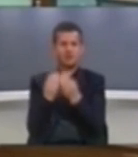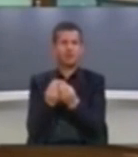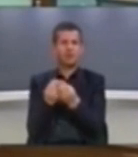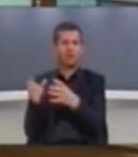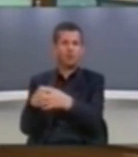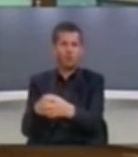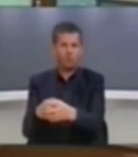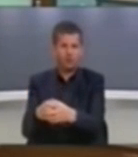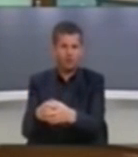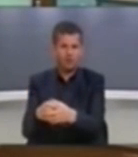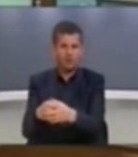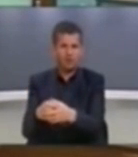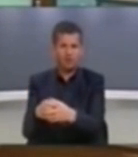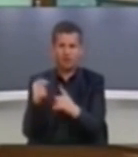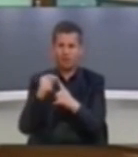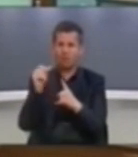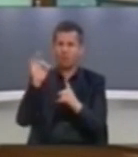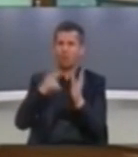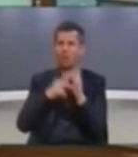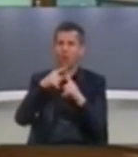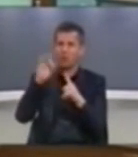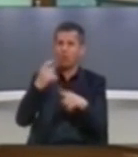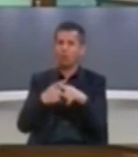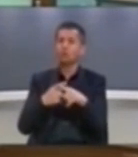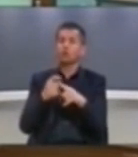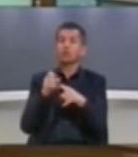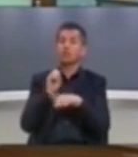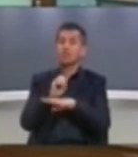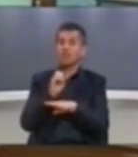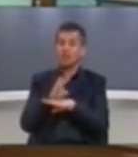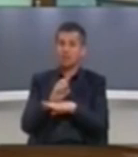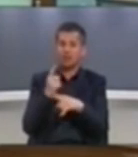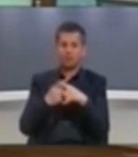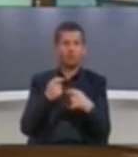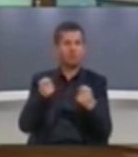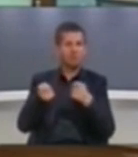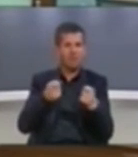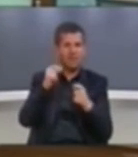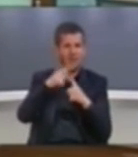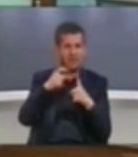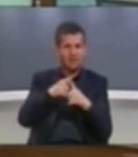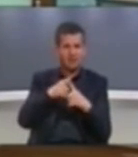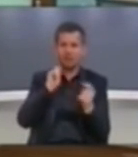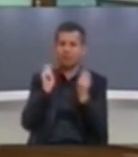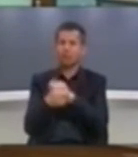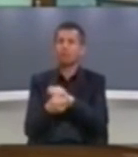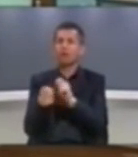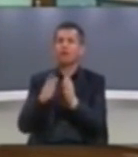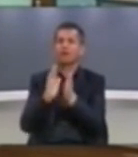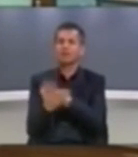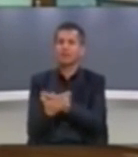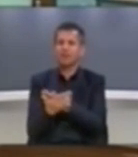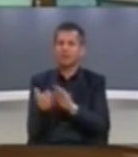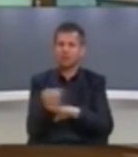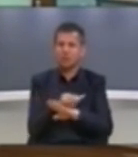klanit Pronto dhe bandave të këshillit prokurorial, si menaxhment i RTK-s që e shëndron atë në zëdhënës të pushtetit dhe